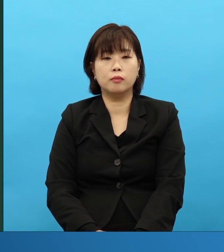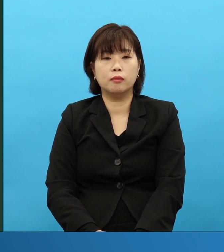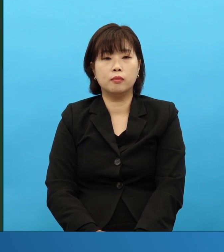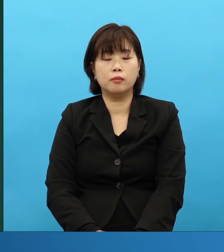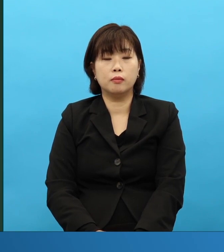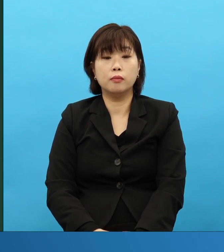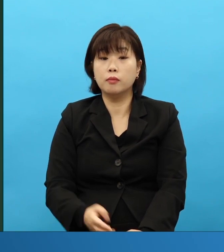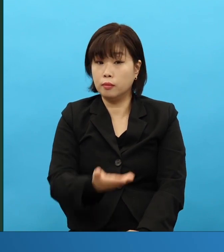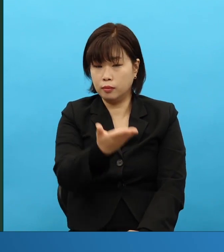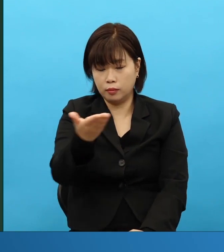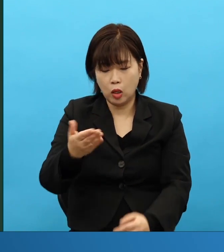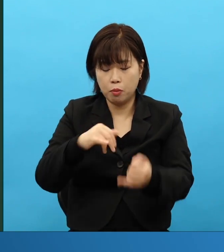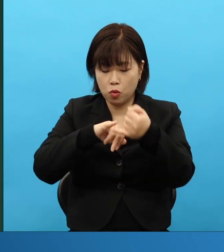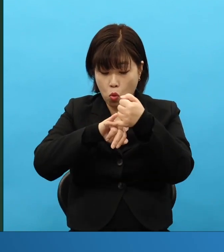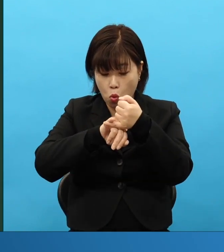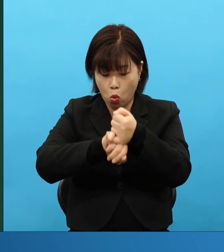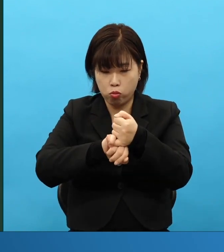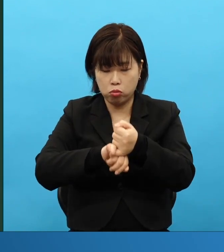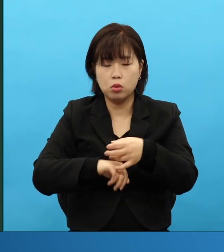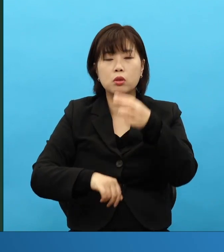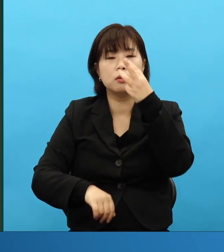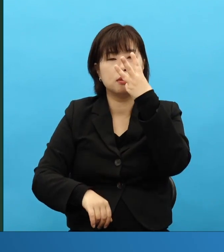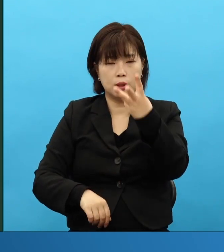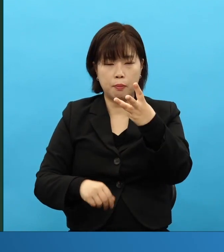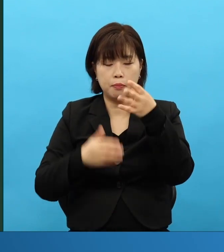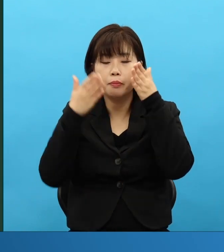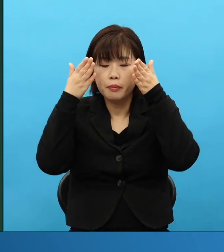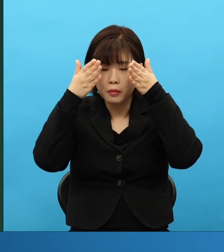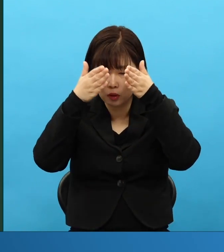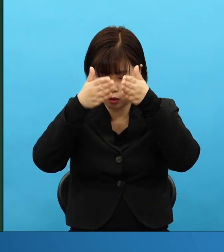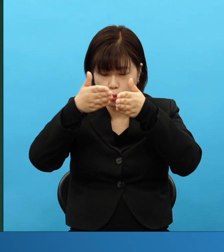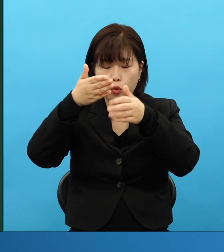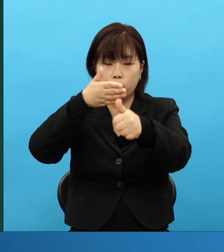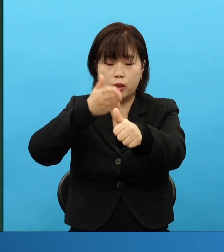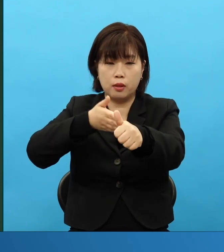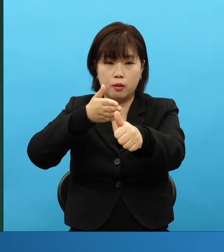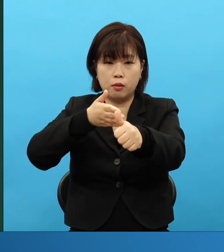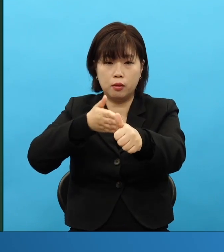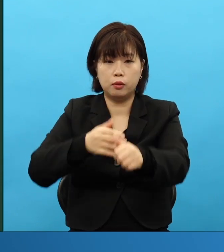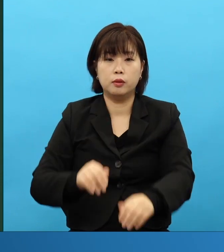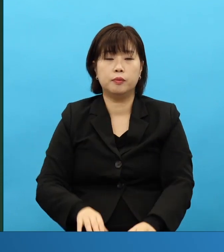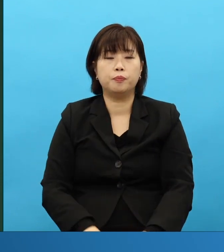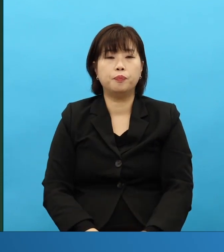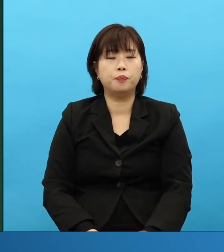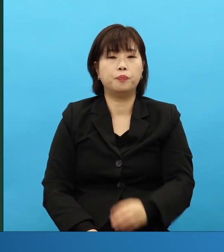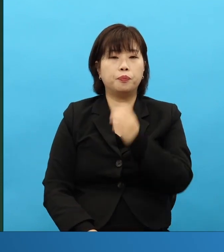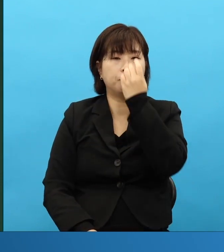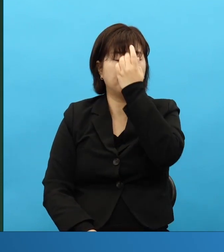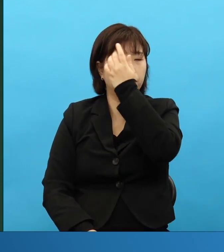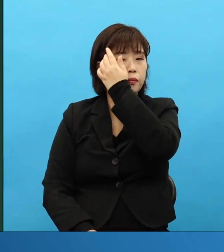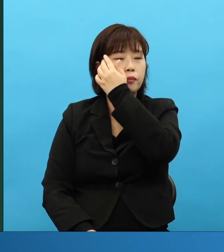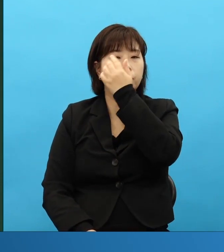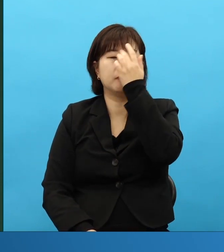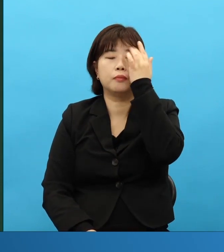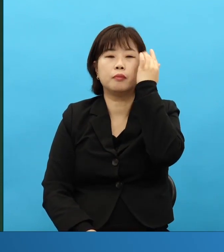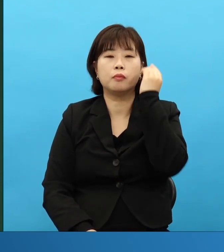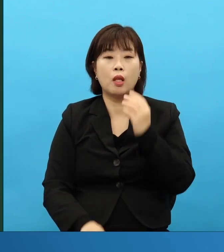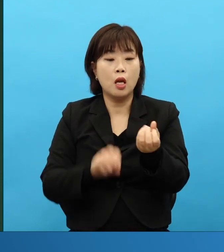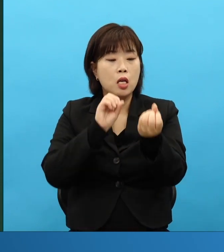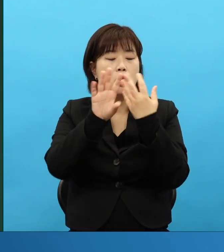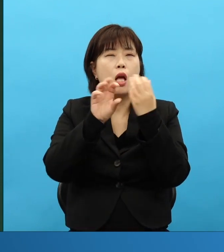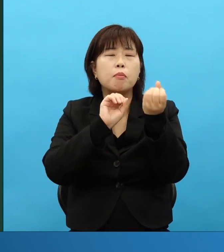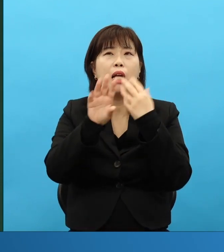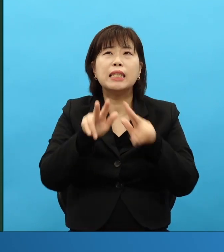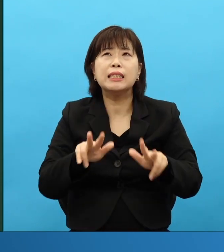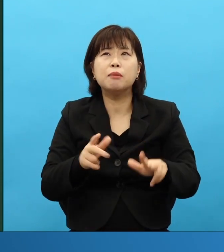3집중. And so the three 이거를 concentrations. 생활하 이게 가장 중요한 증거입니다. That this is the most important evidence. It must be part of 렘넌트는 their 오는 lifestyle. 거는 나중에 와요. But what comes to our